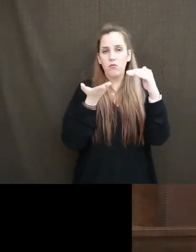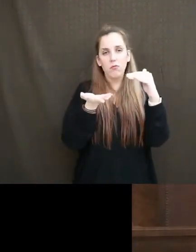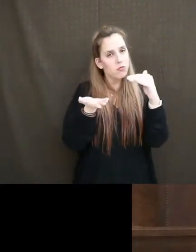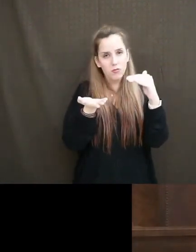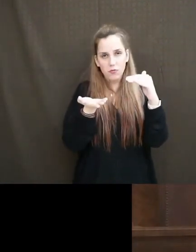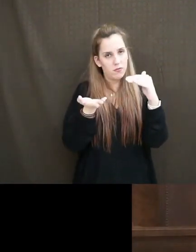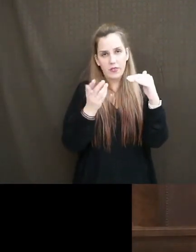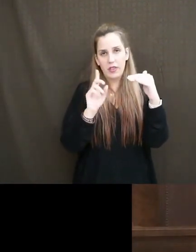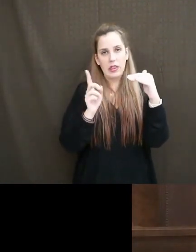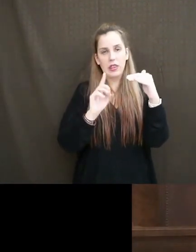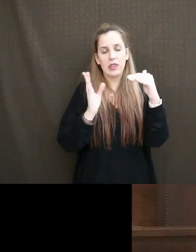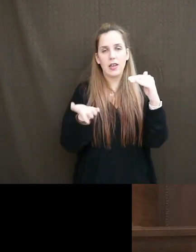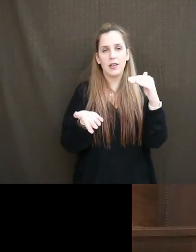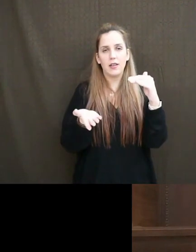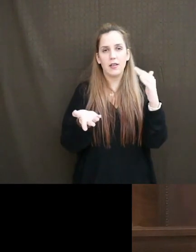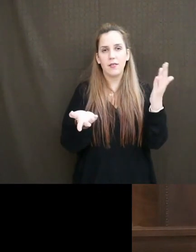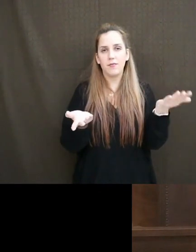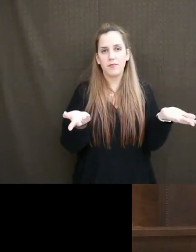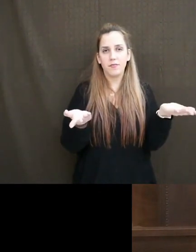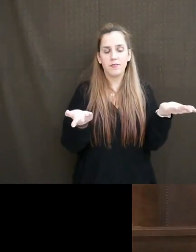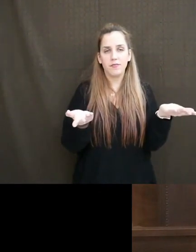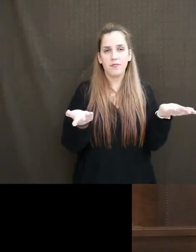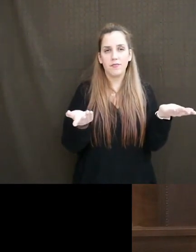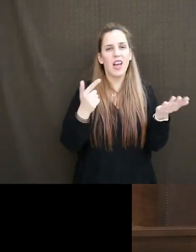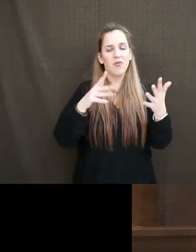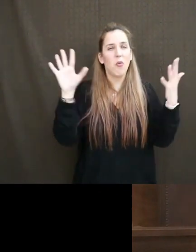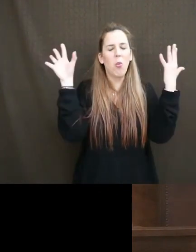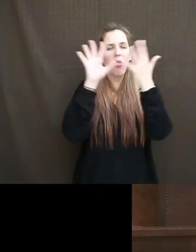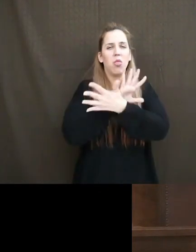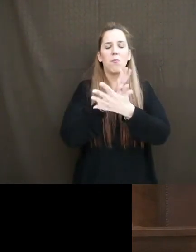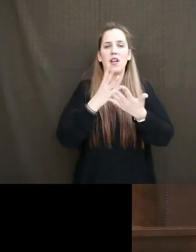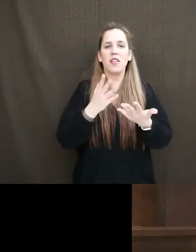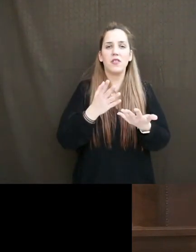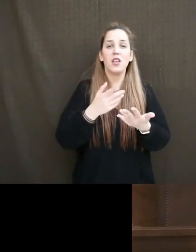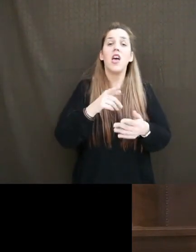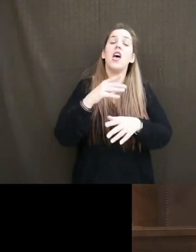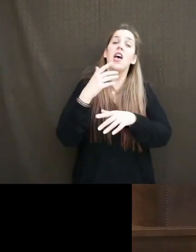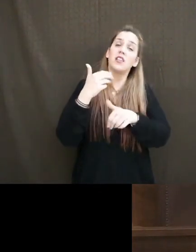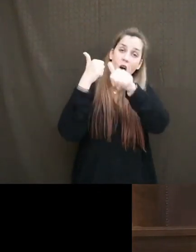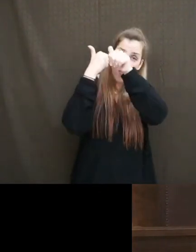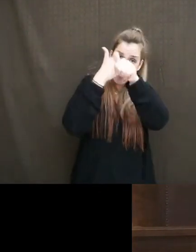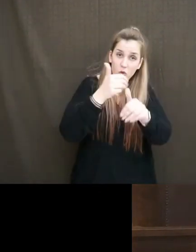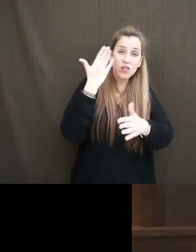τηρώ ανθρώπινες παραδόσεις σημαίνει να λατρεύω το Θεό, τότε καταλήγω να είμαι